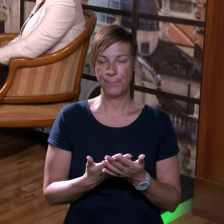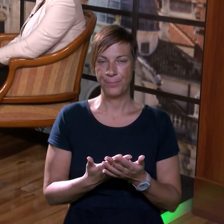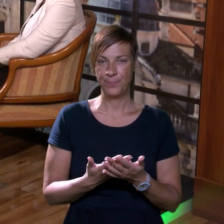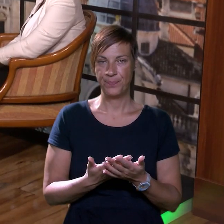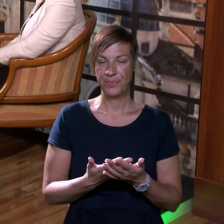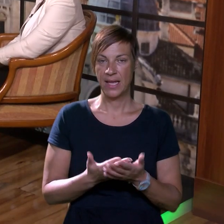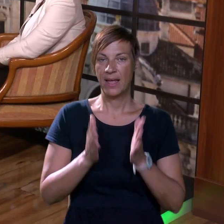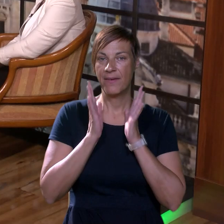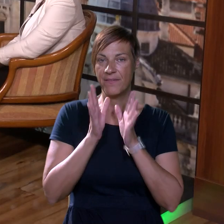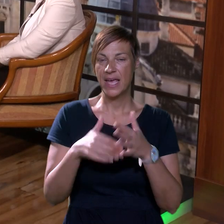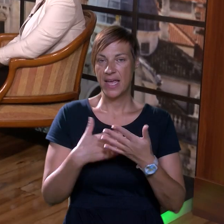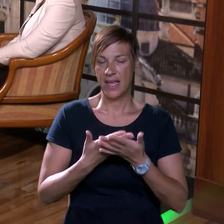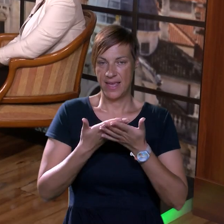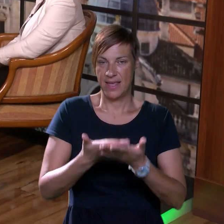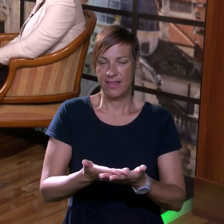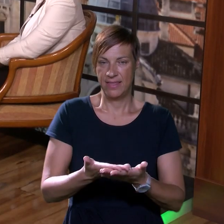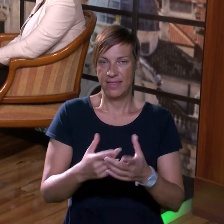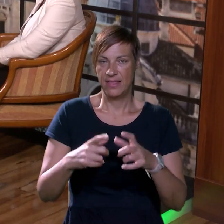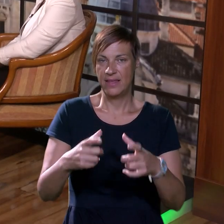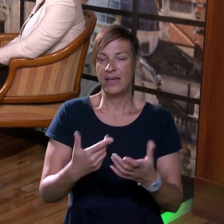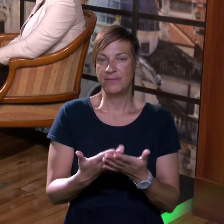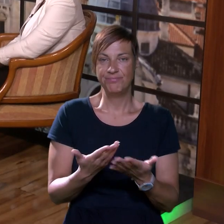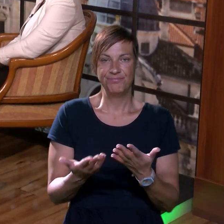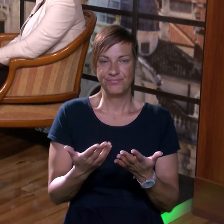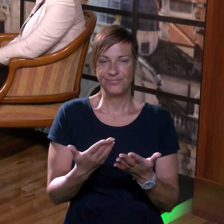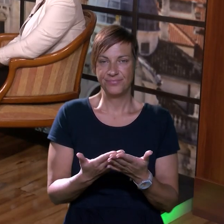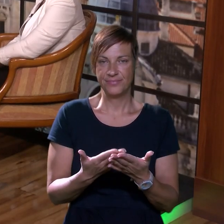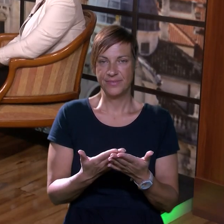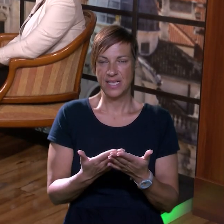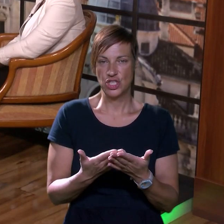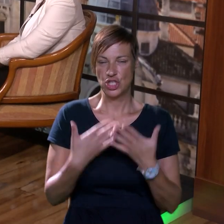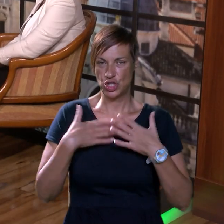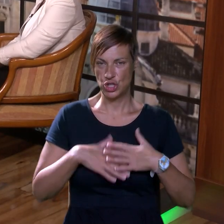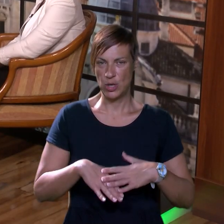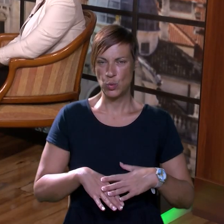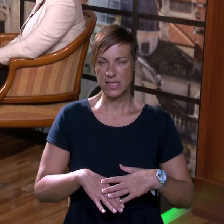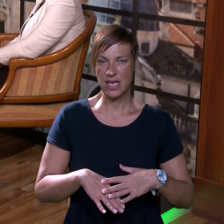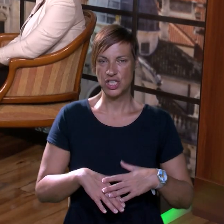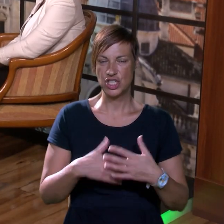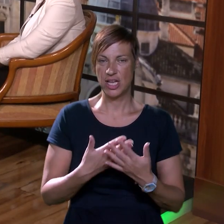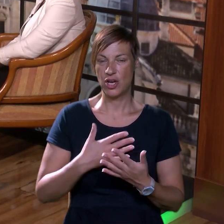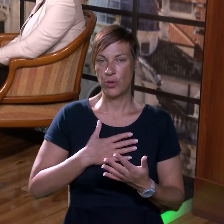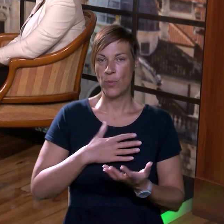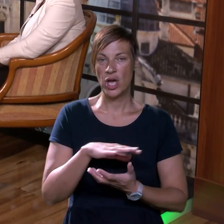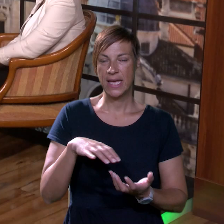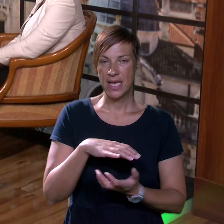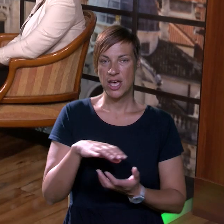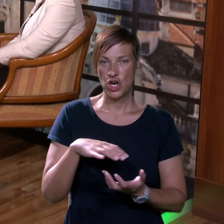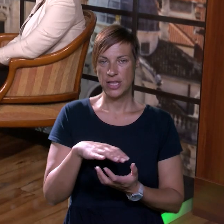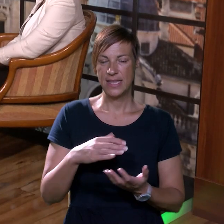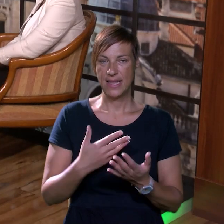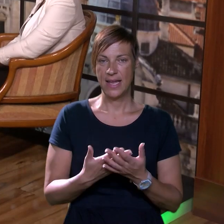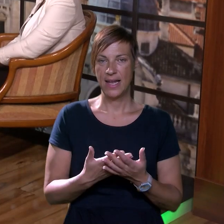Jer vjera je dar, vjera je nešto što je usađeno od mojih